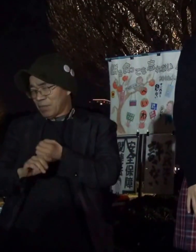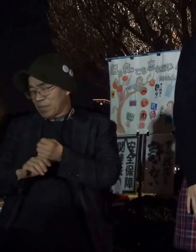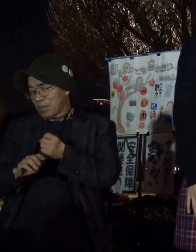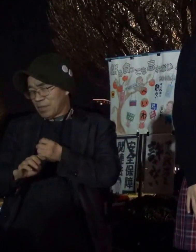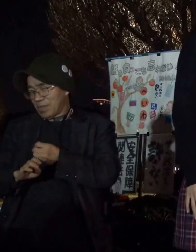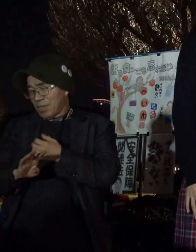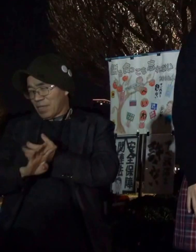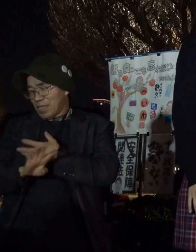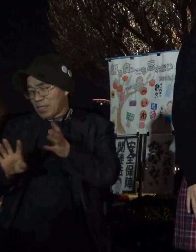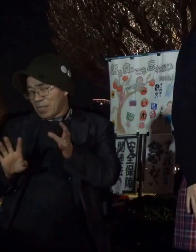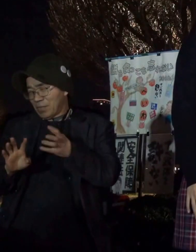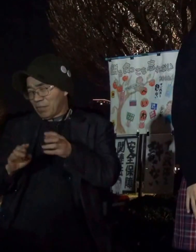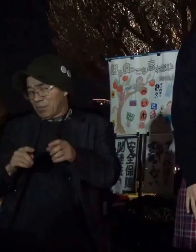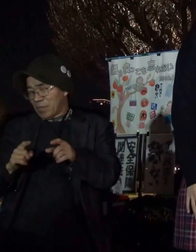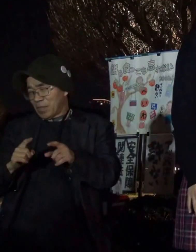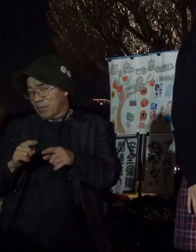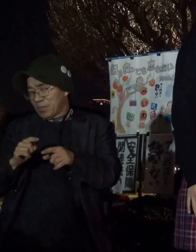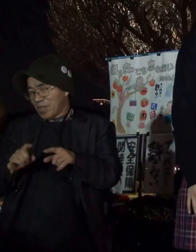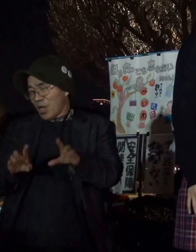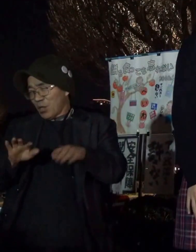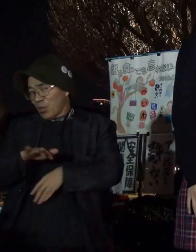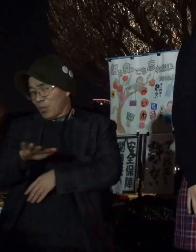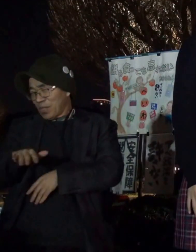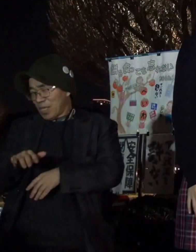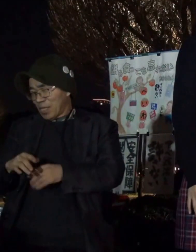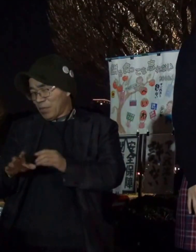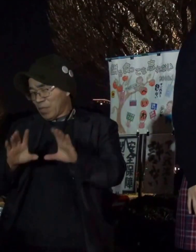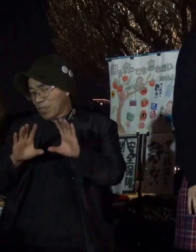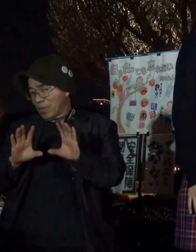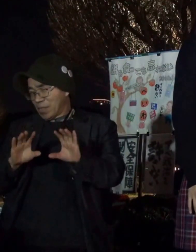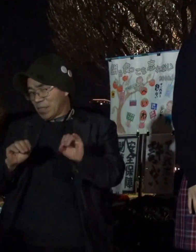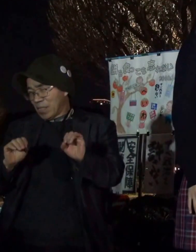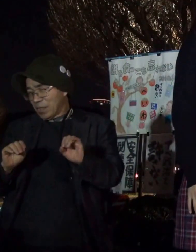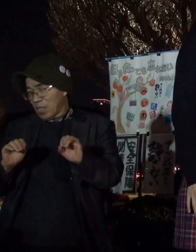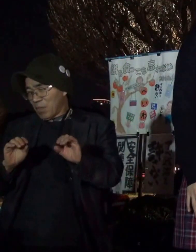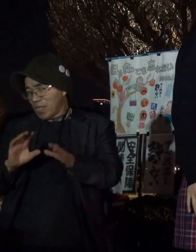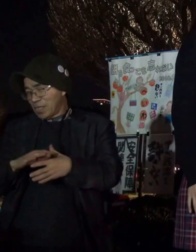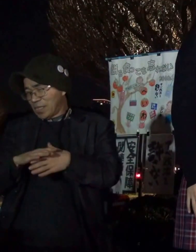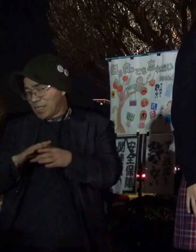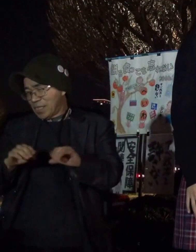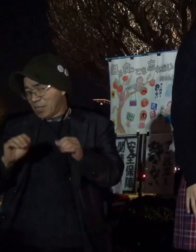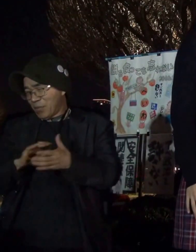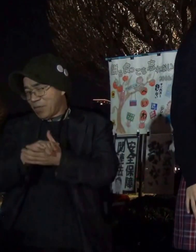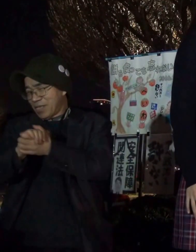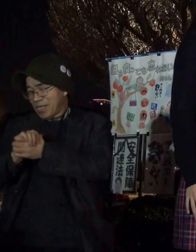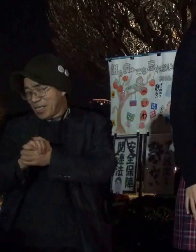と未来のために、平和な世界のために、